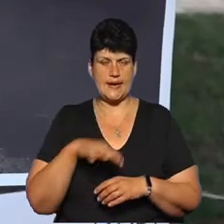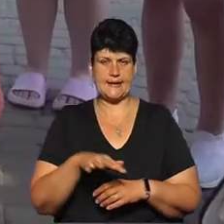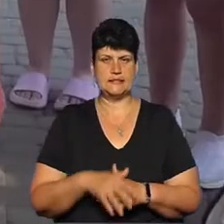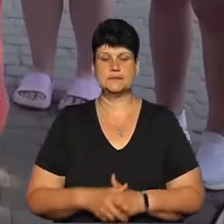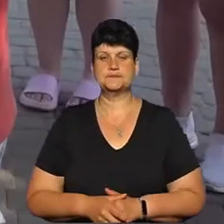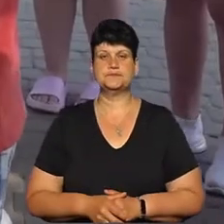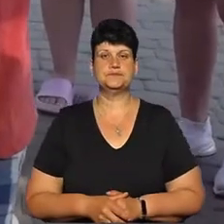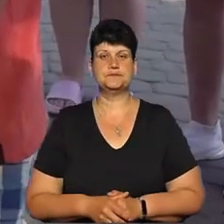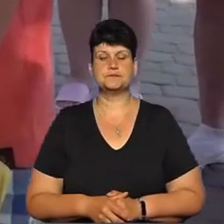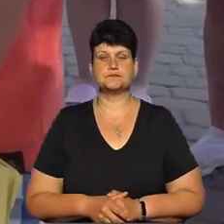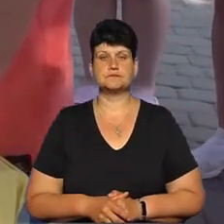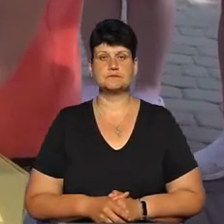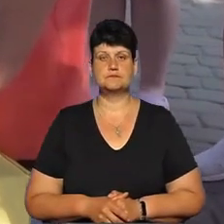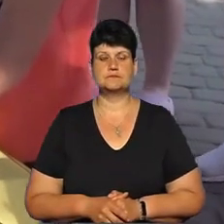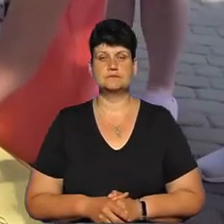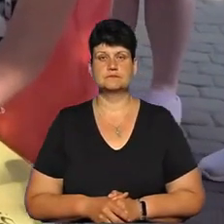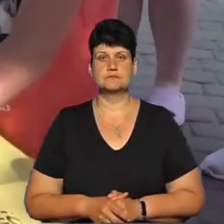на Суспільному. Тернопіль.